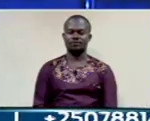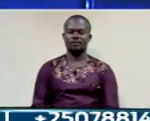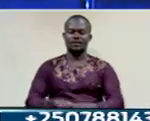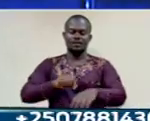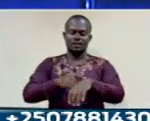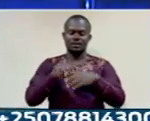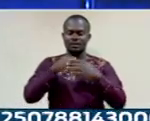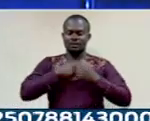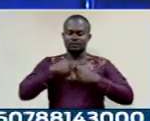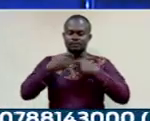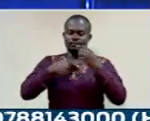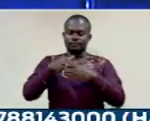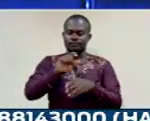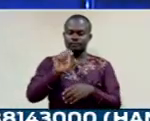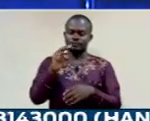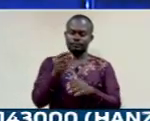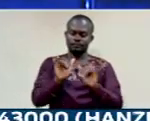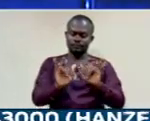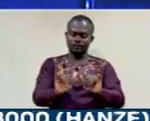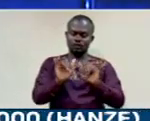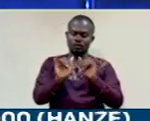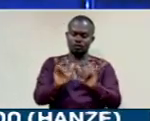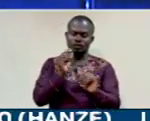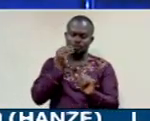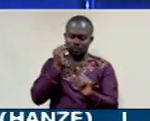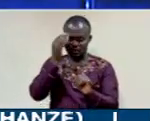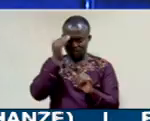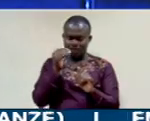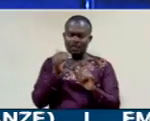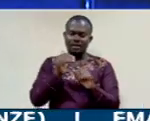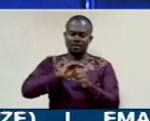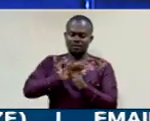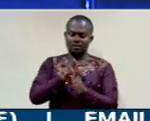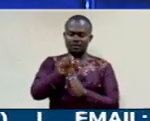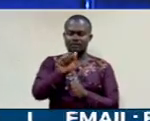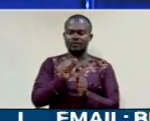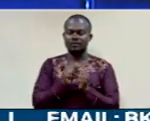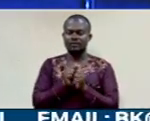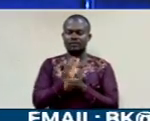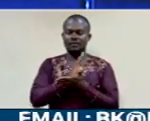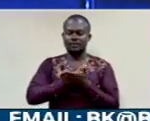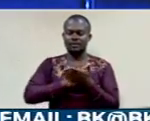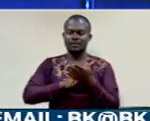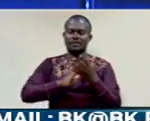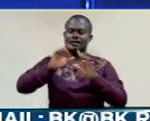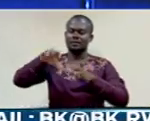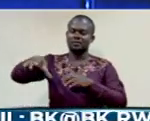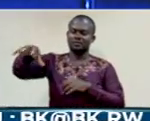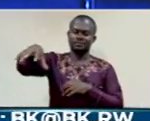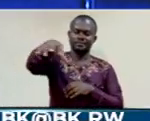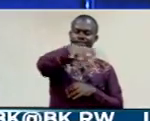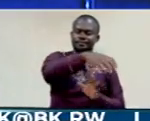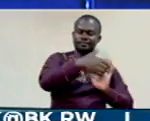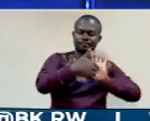Mu gihe mu Rwanda hakomeje ibyumweru bibiri byo kuguma mu rugo kubera icyorezo cya COVID-19, bamwe hamwe na hamwe